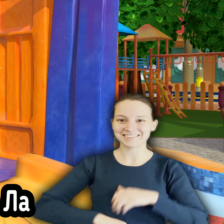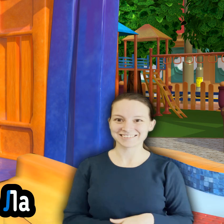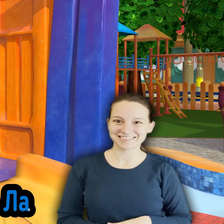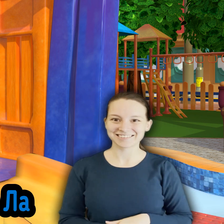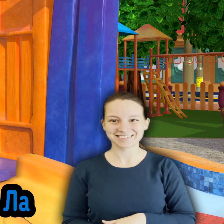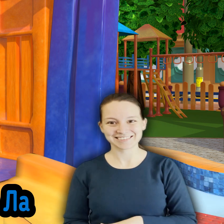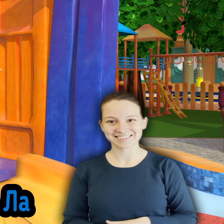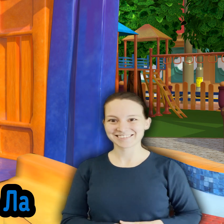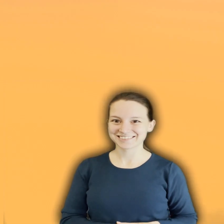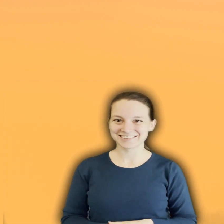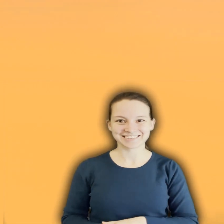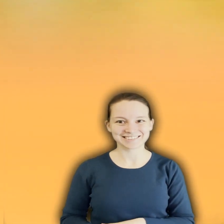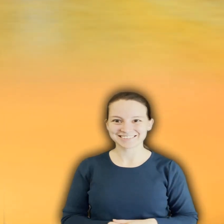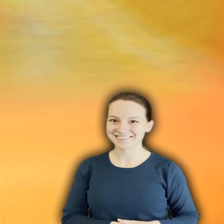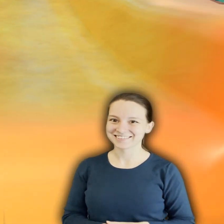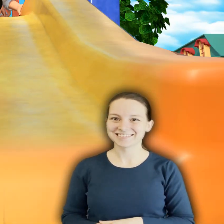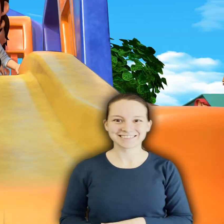Ла-ла-ла-ла-ла-ла-ла-ла.